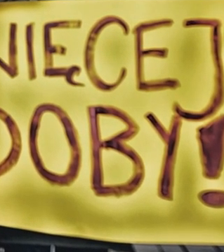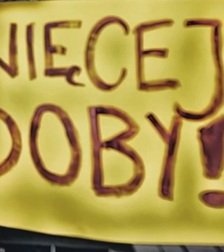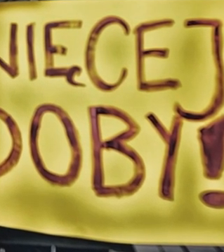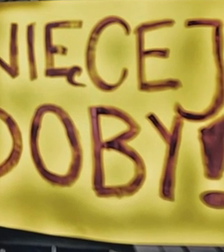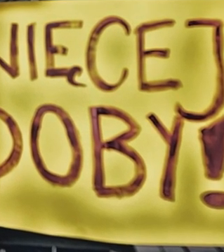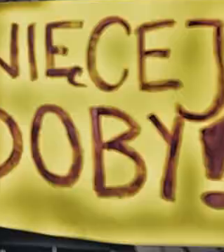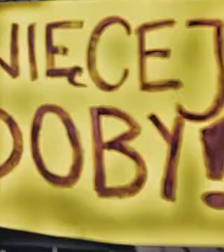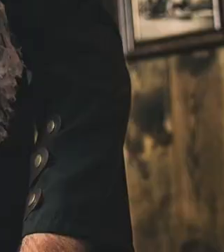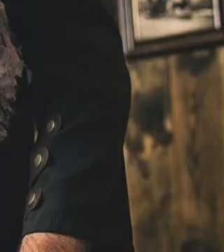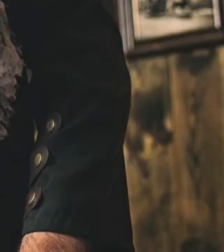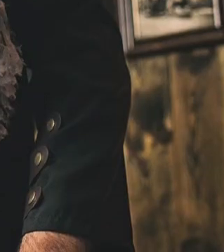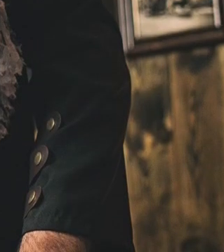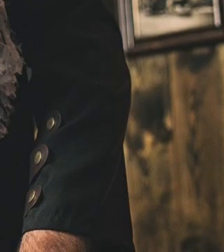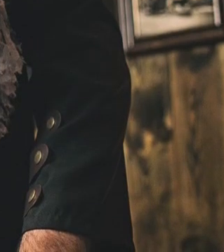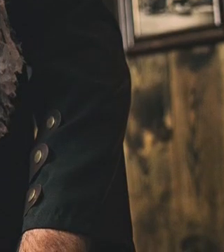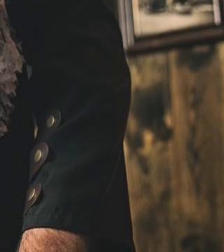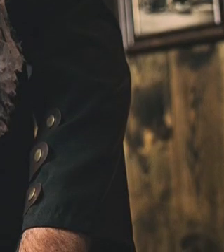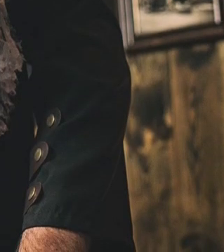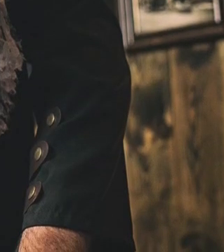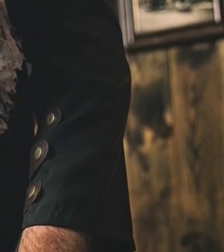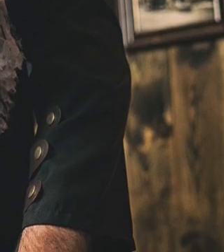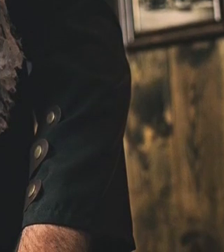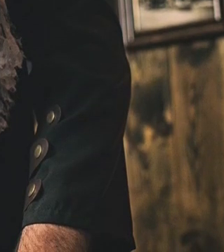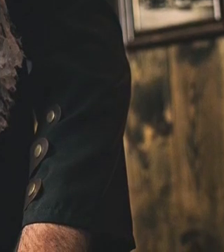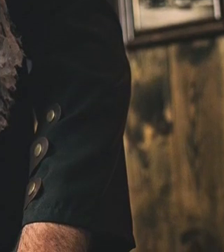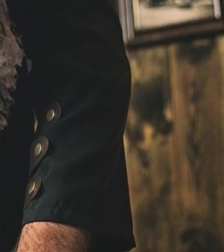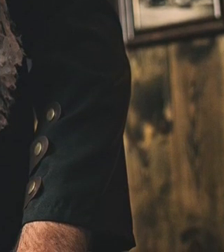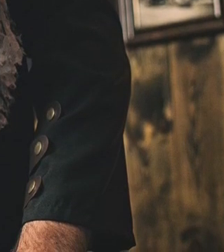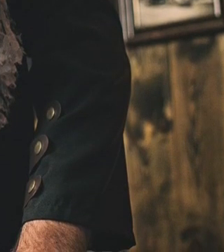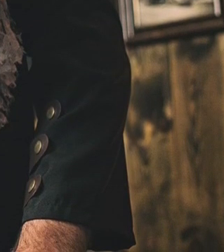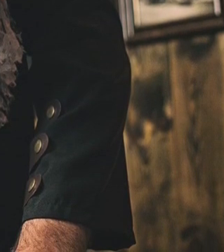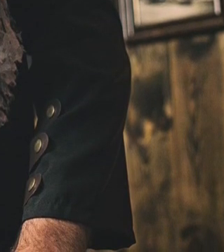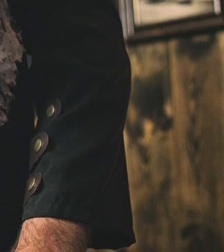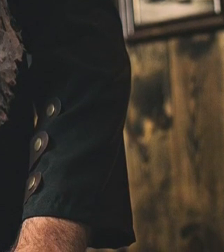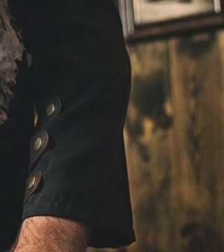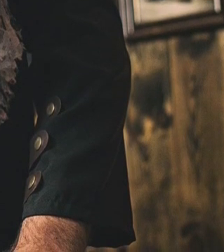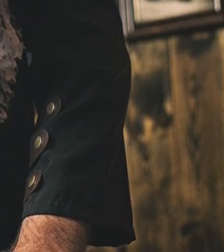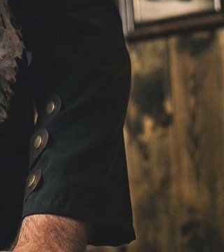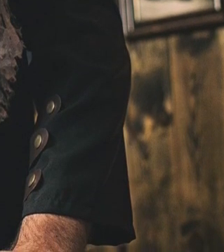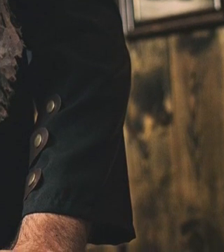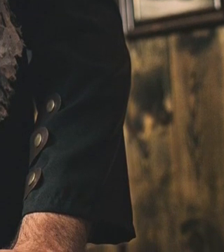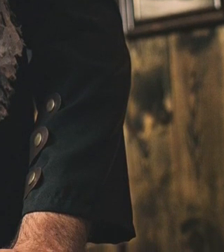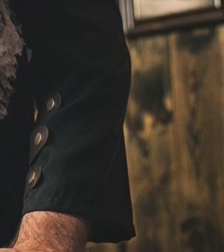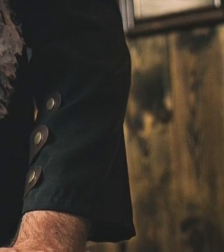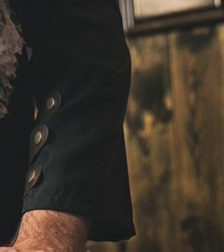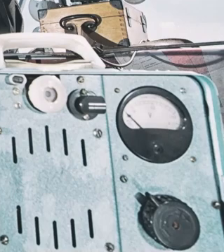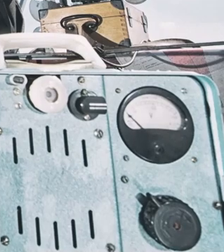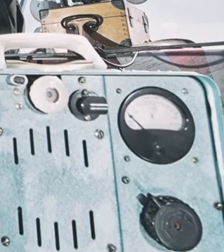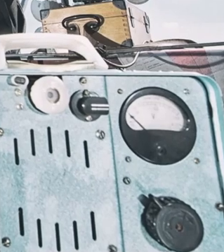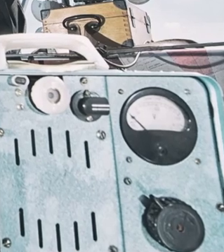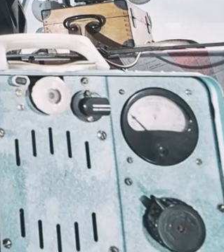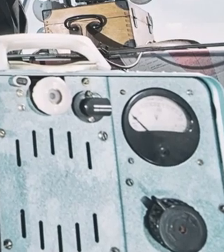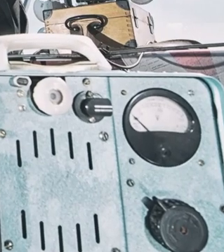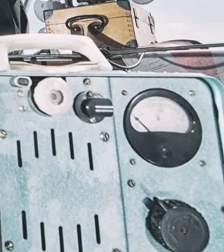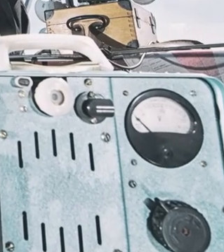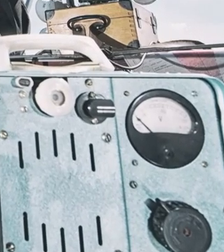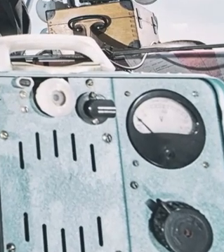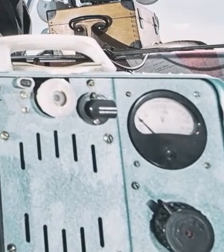studentów darmowe. Drugą taką formułą, z której mogą skorzystać studenci, jest także skorzystanie z